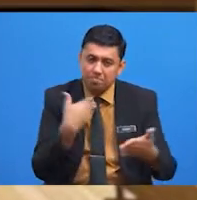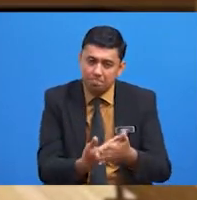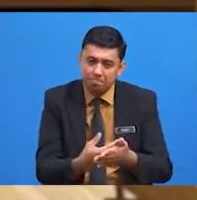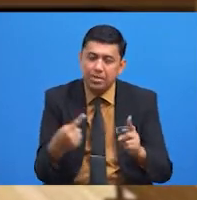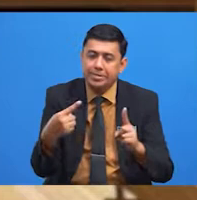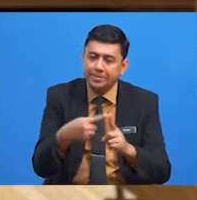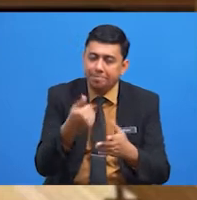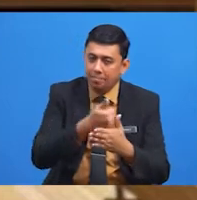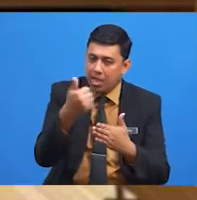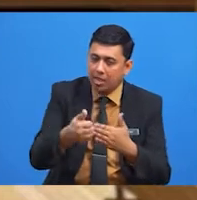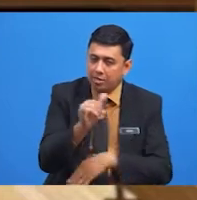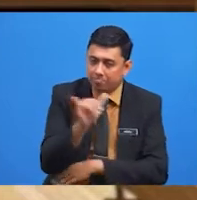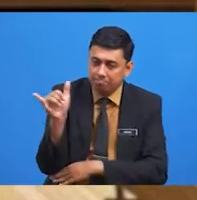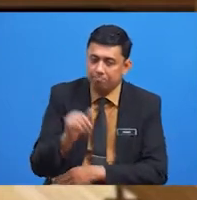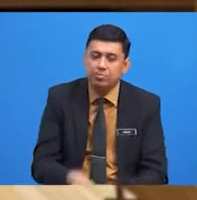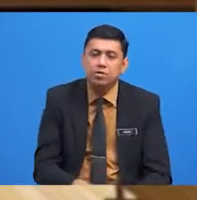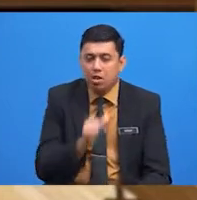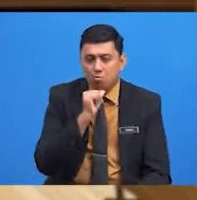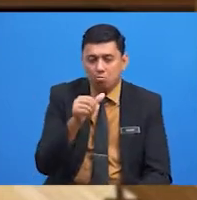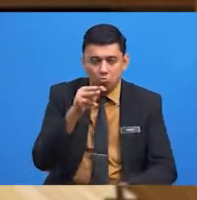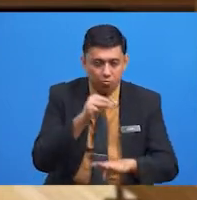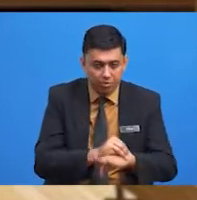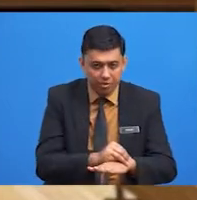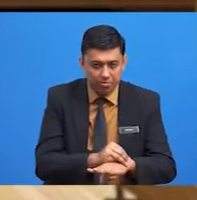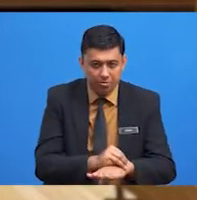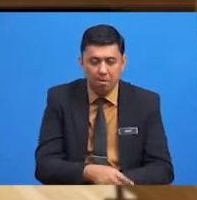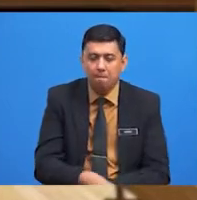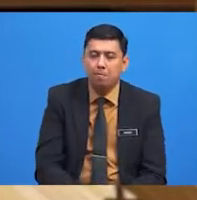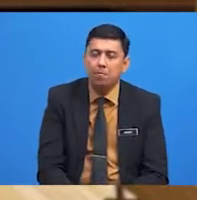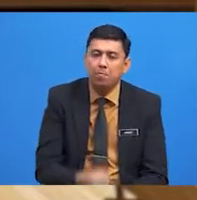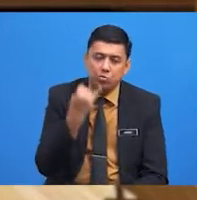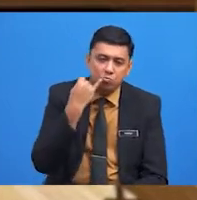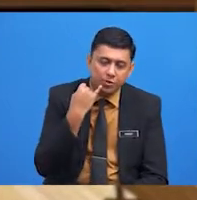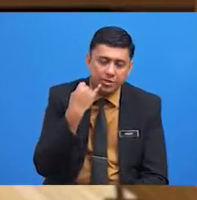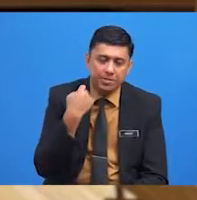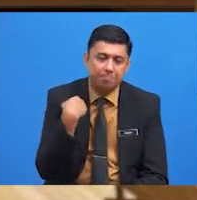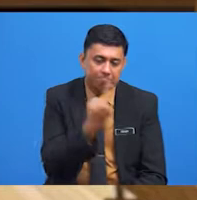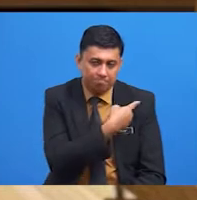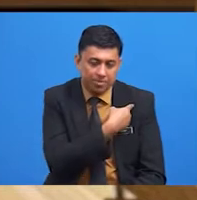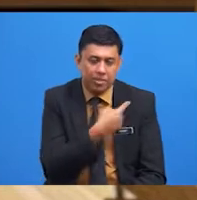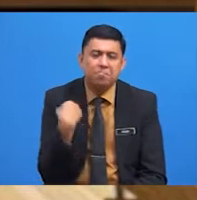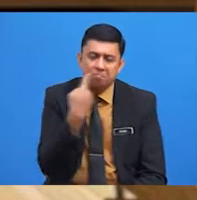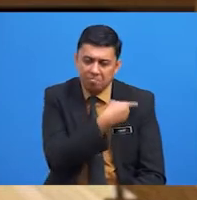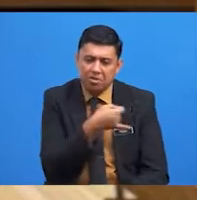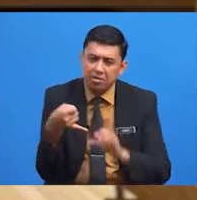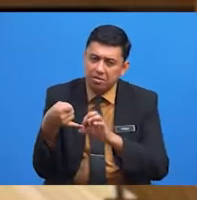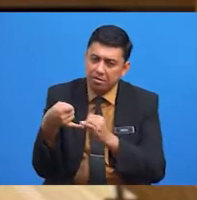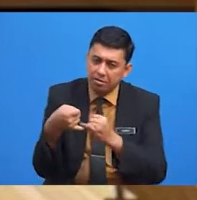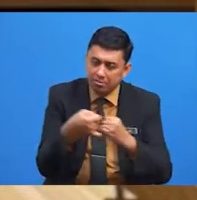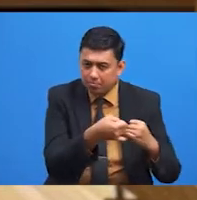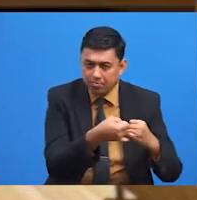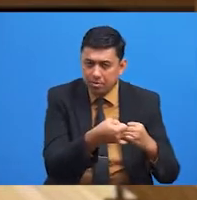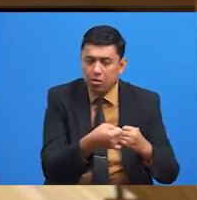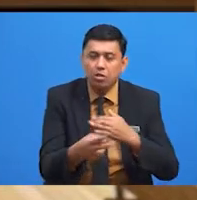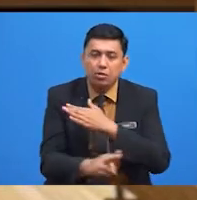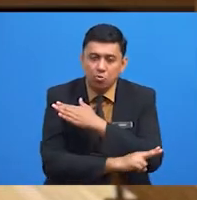ke penghujung. Bukan masa mencemburui kita, tetapi kita terikat dengan